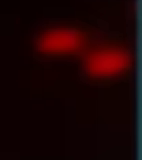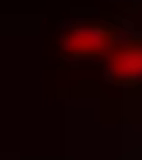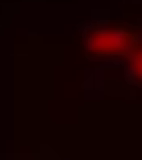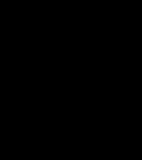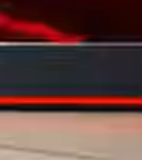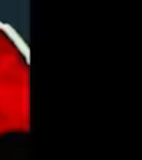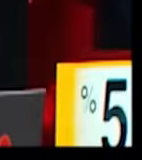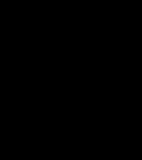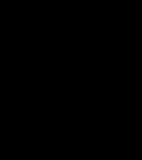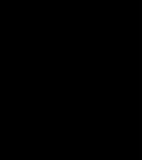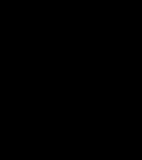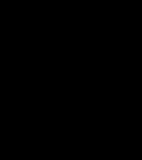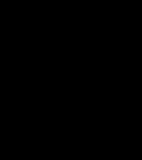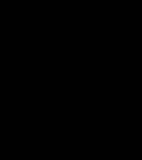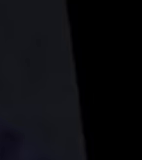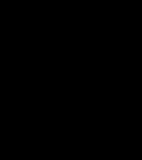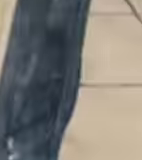Yeni verilere göre